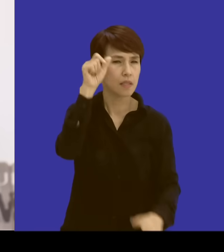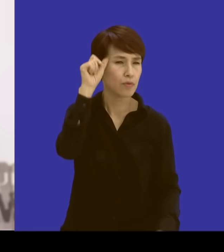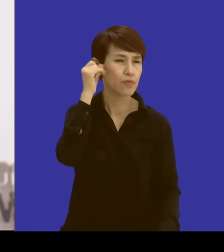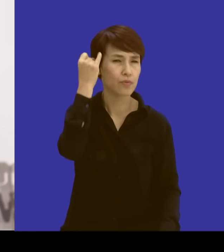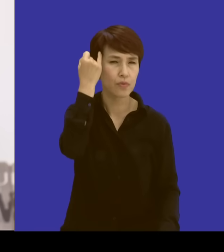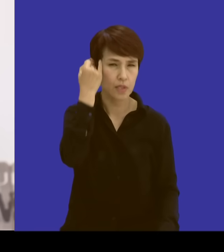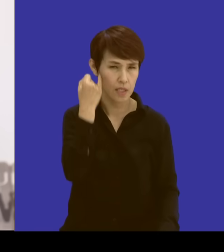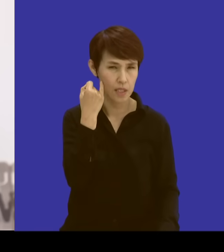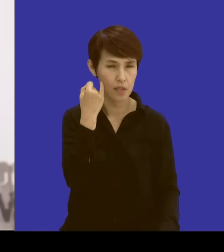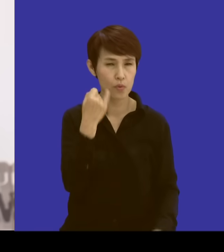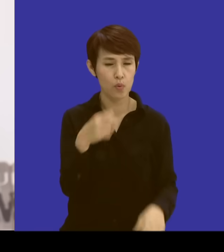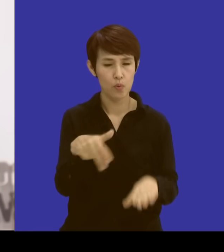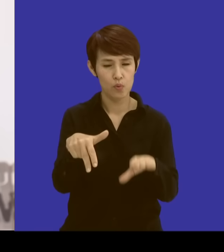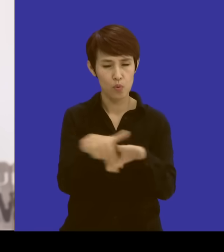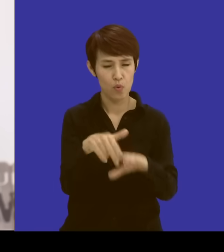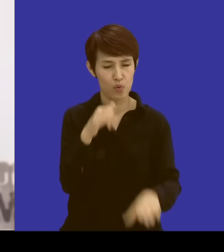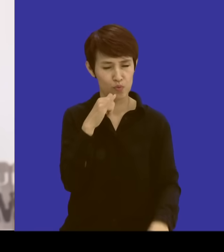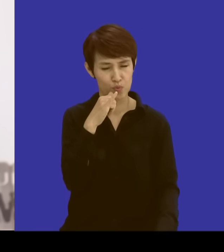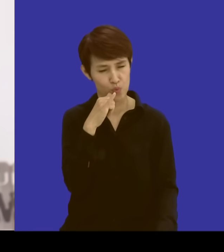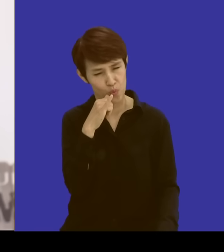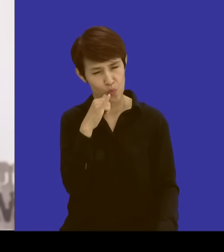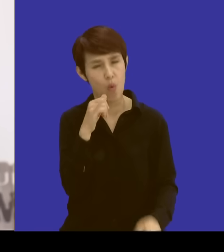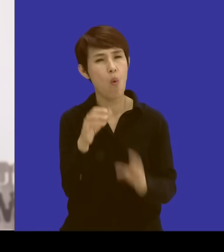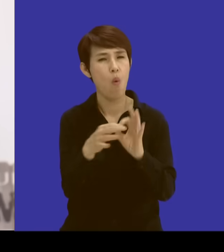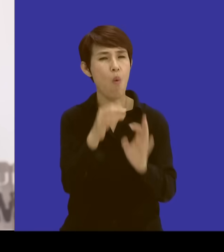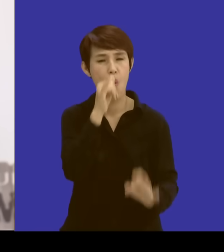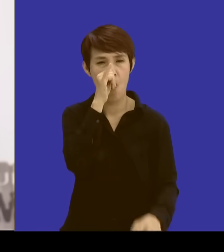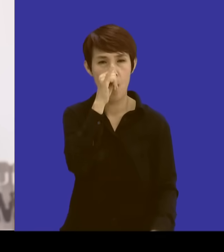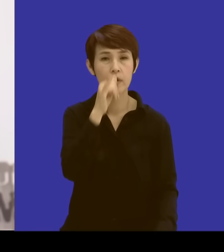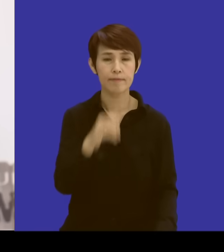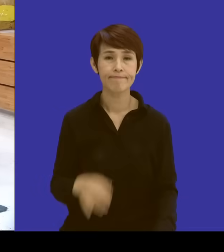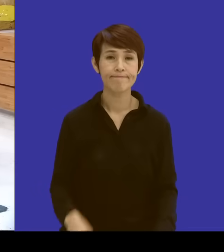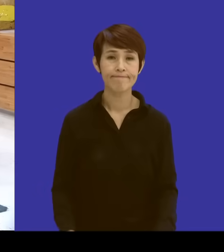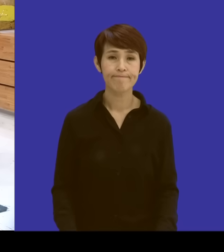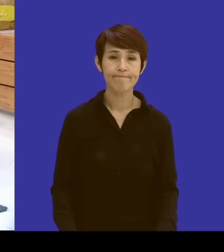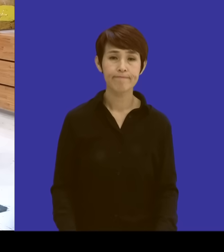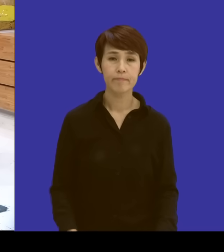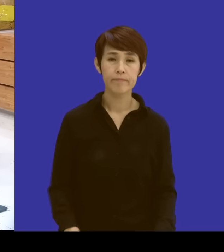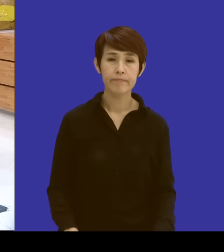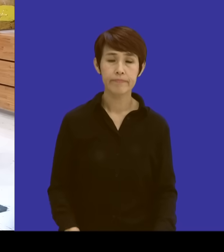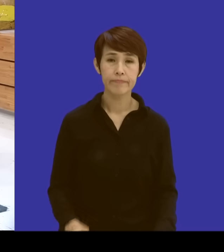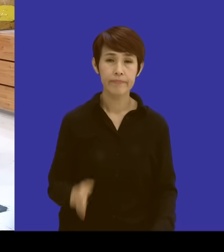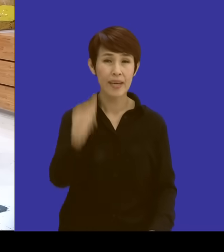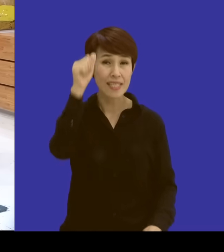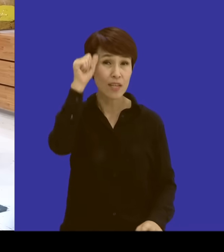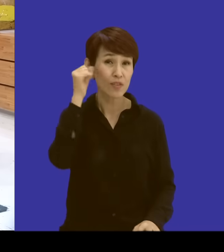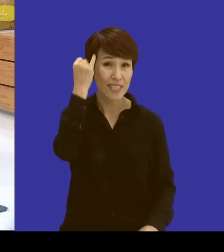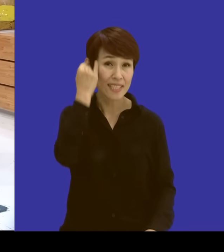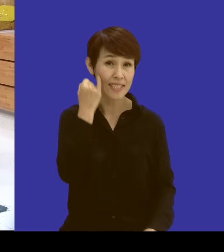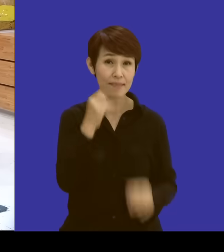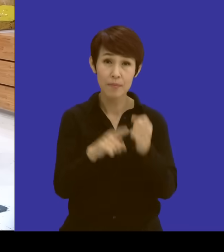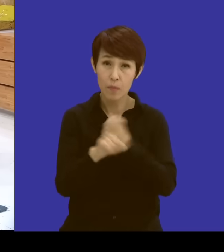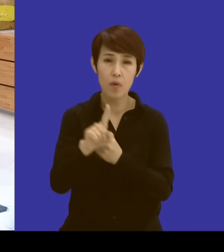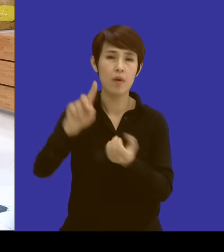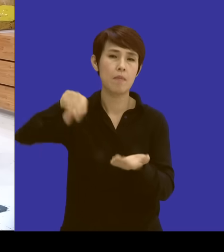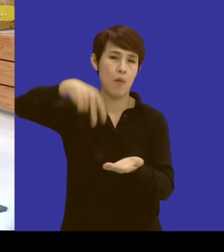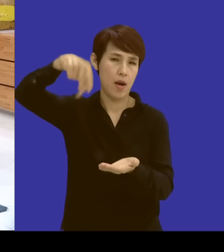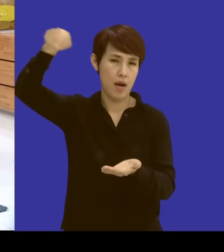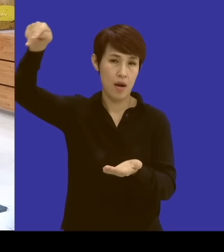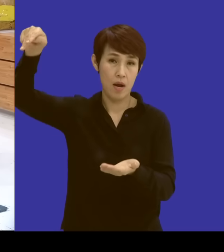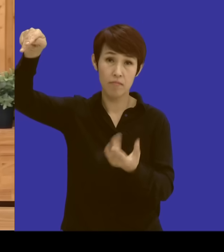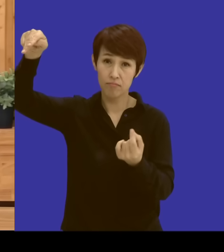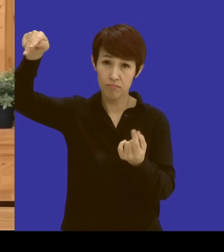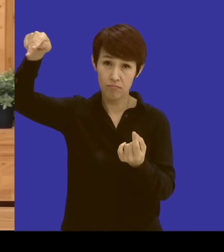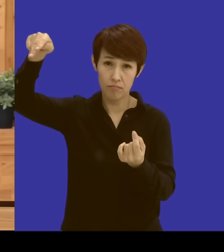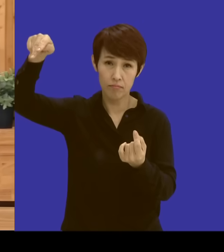뭐 종교 중독 이런 것들과 굉장히 연관이 있죠. 있었군요. 네. 그럼 이제 우리가 흔히 사춘기라고 하면 이제 방황하고 반항하고